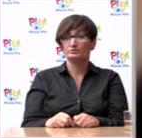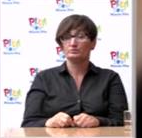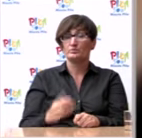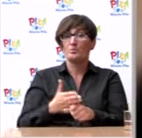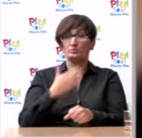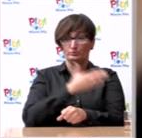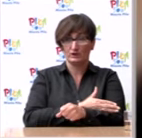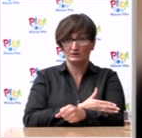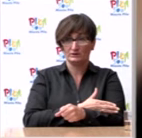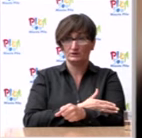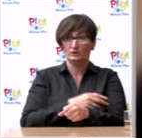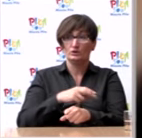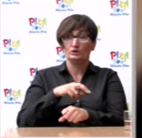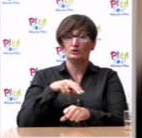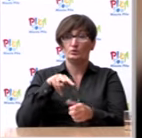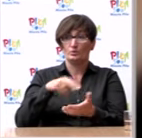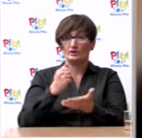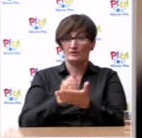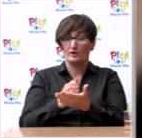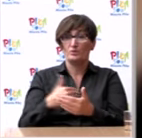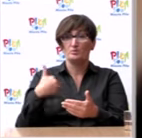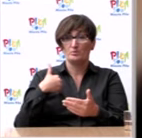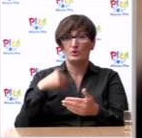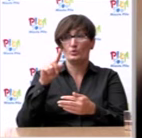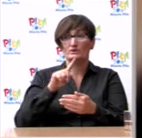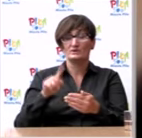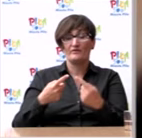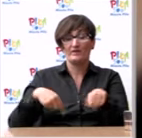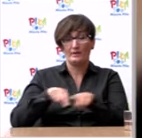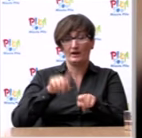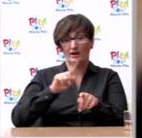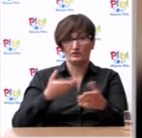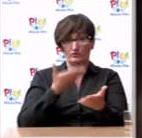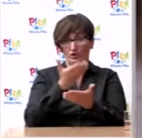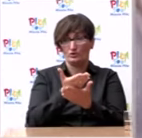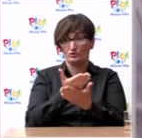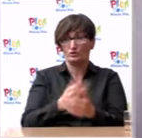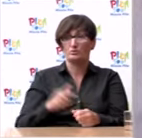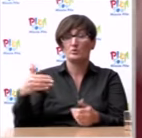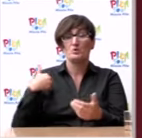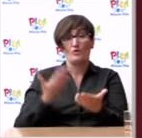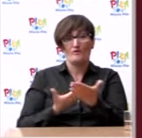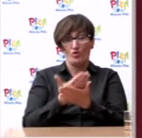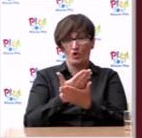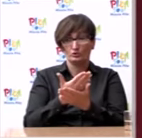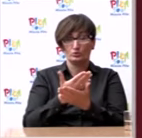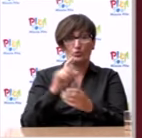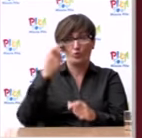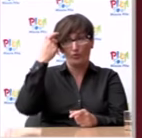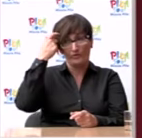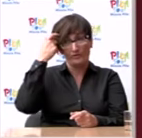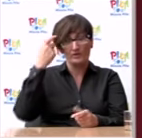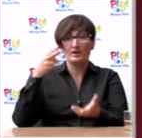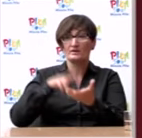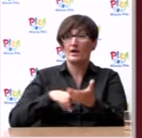tej uchwały. Wynikał ze złożonych wniosków. Dla tego obszaru wnioski złożono głównie dla